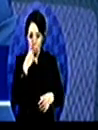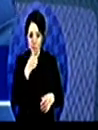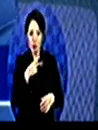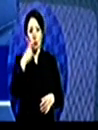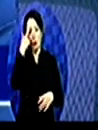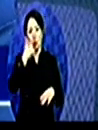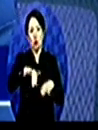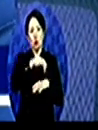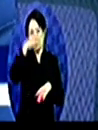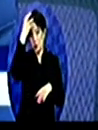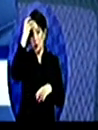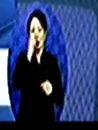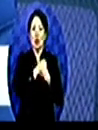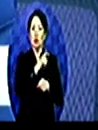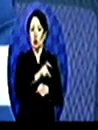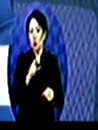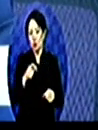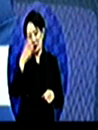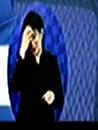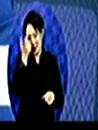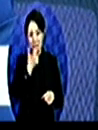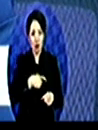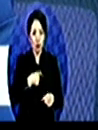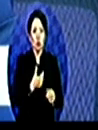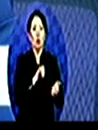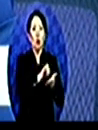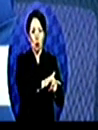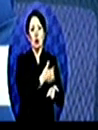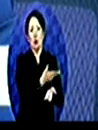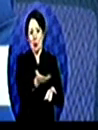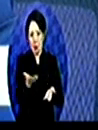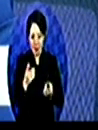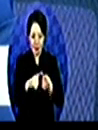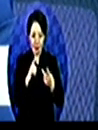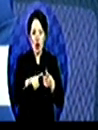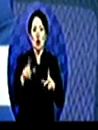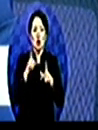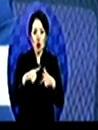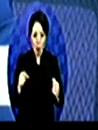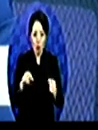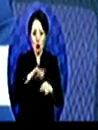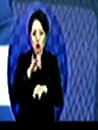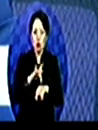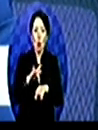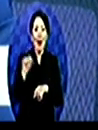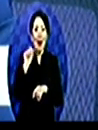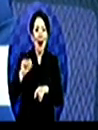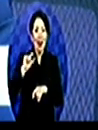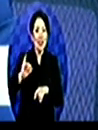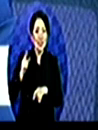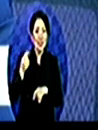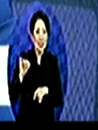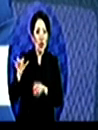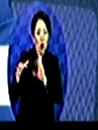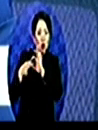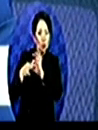улсын төрийн дээд албан тушаалтан засгийн газрын гишүүдийг өрх бөгөөд Япон, Төв Аз болон бусад орнуудаас сайдын төвчний